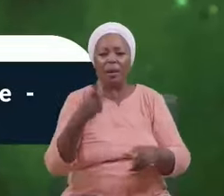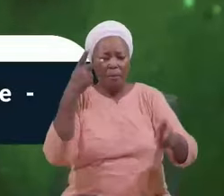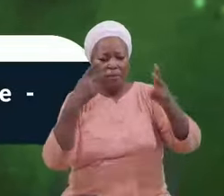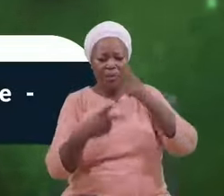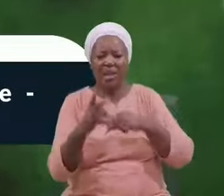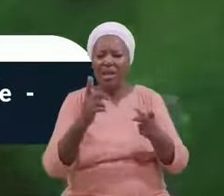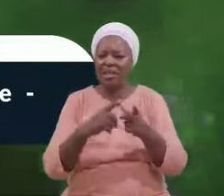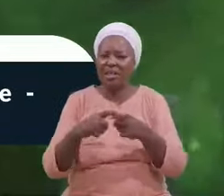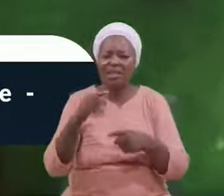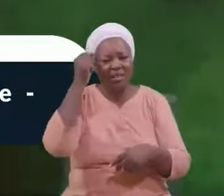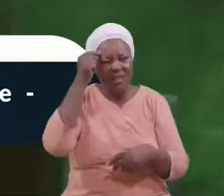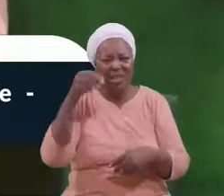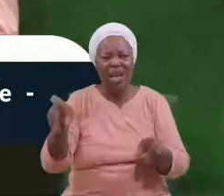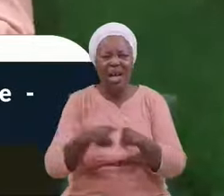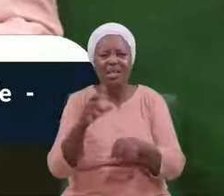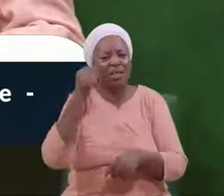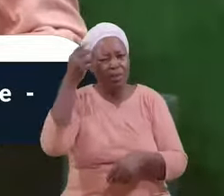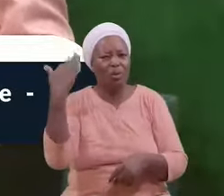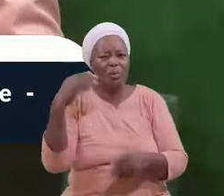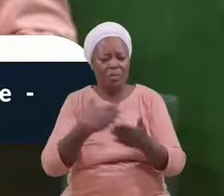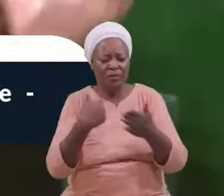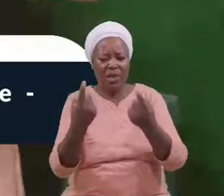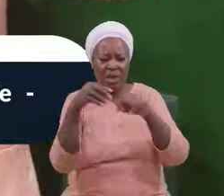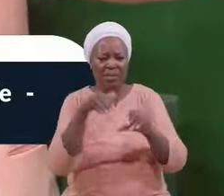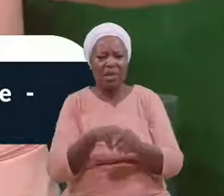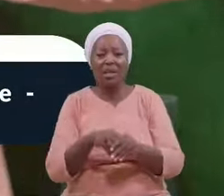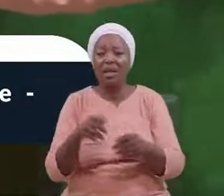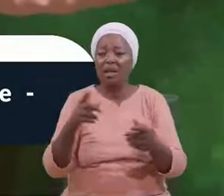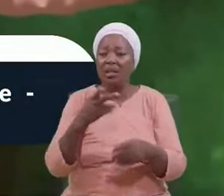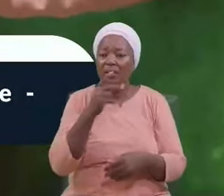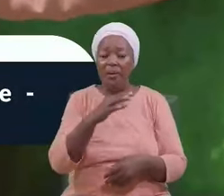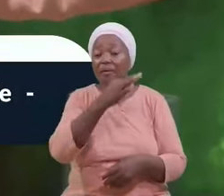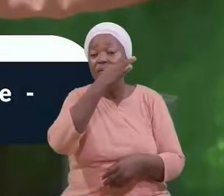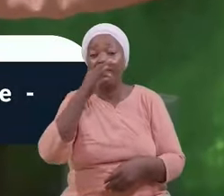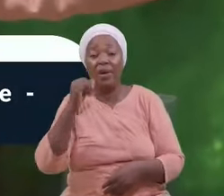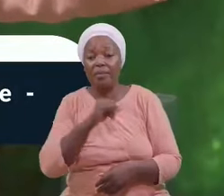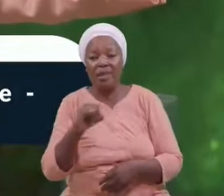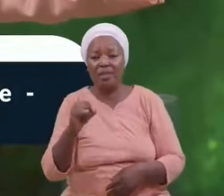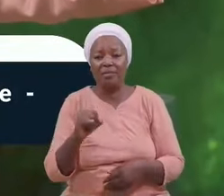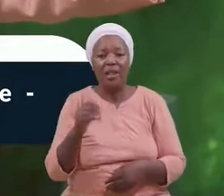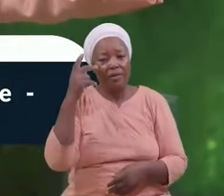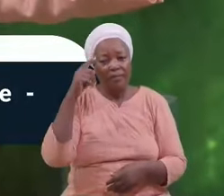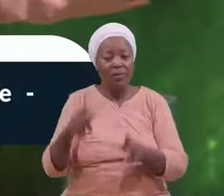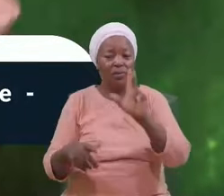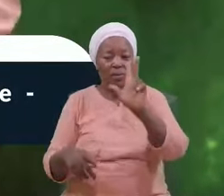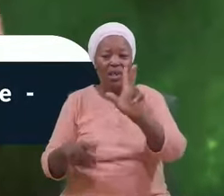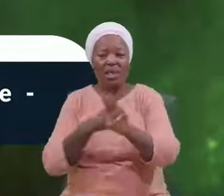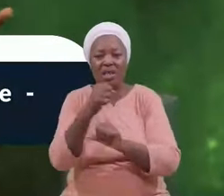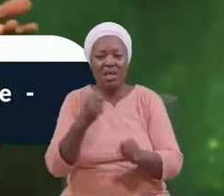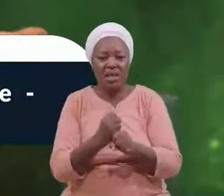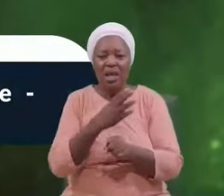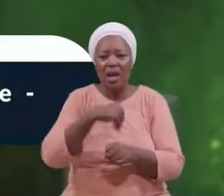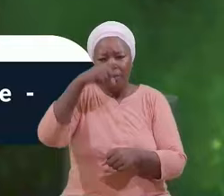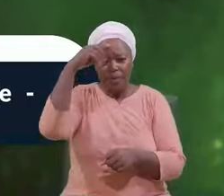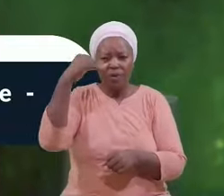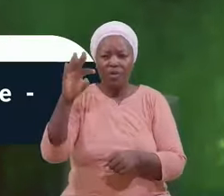Il pensait comme il pensait avant d'arriver. Il avait la famine pendant 3 ans à